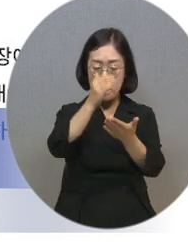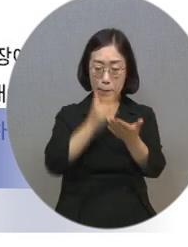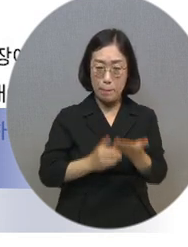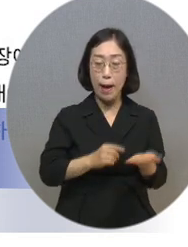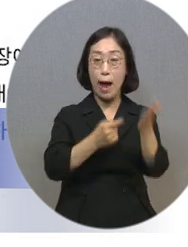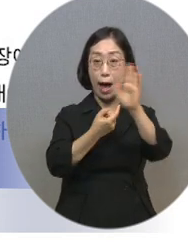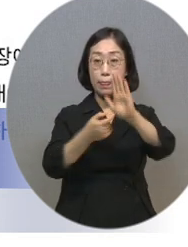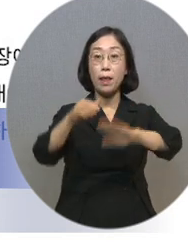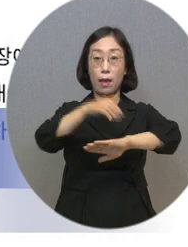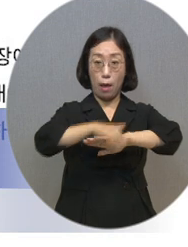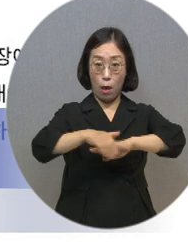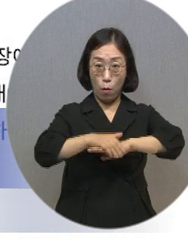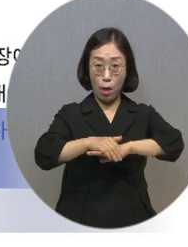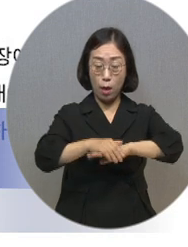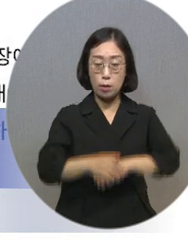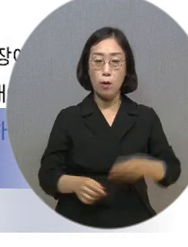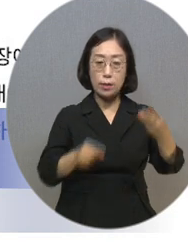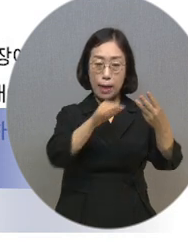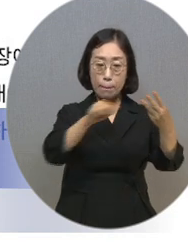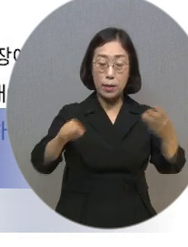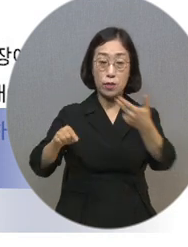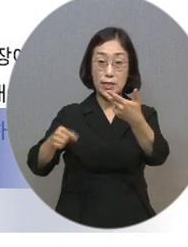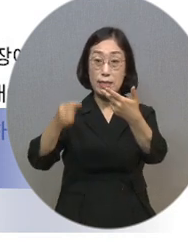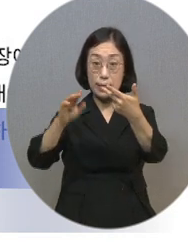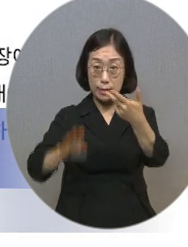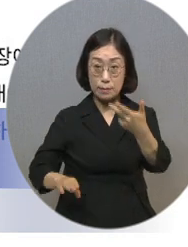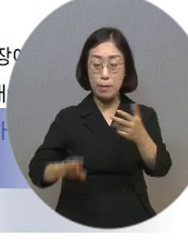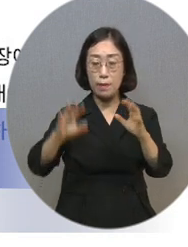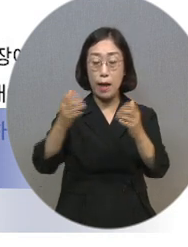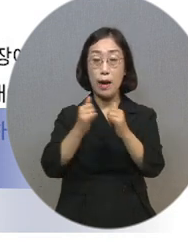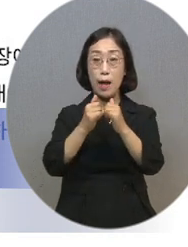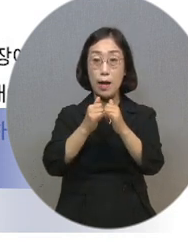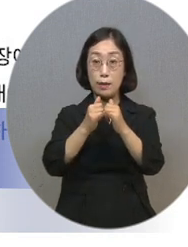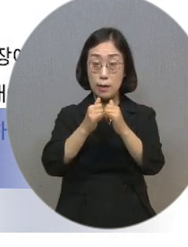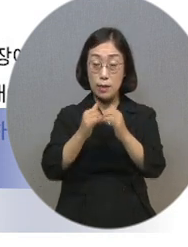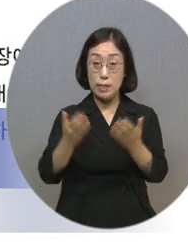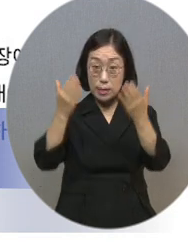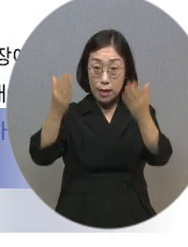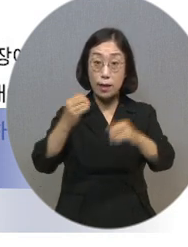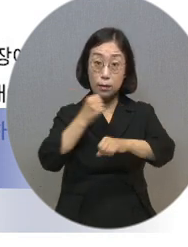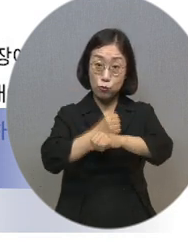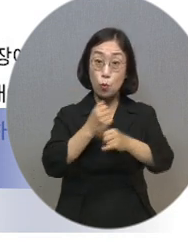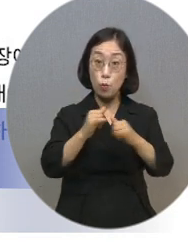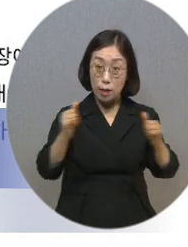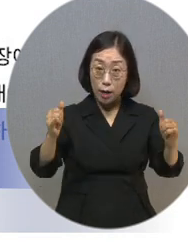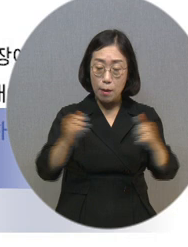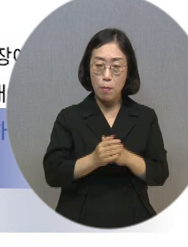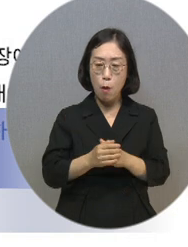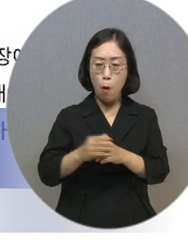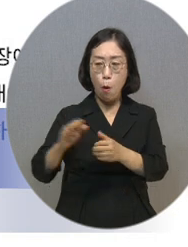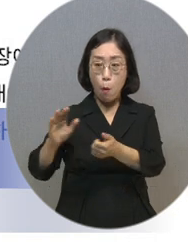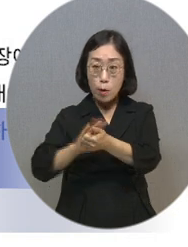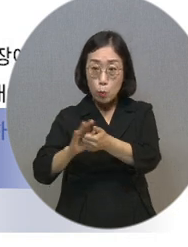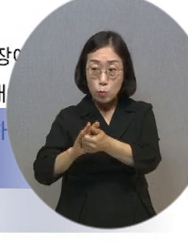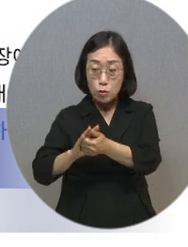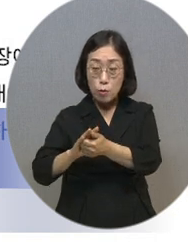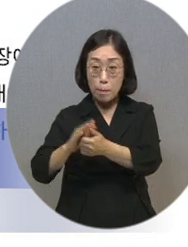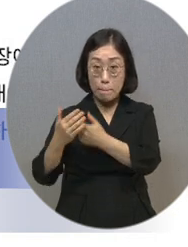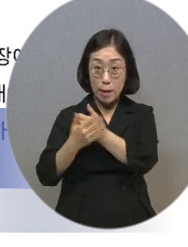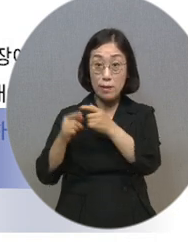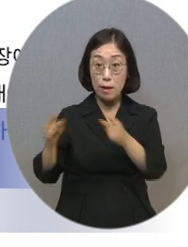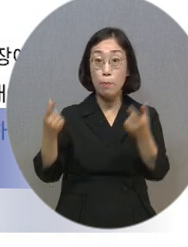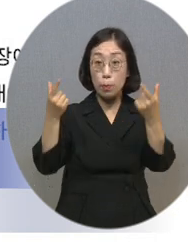예정으로이 상위등급 3에서 7급 국가 보온 대상자도이 기존 활동지원 대상자와 동일하게이